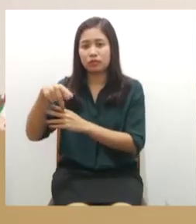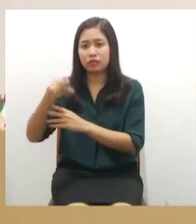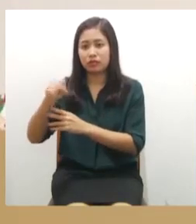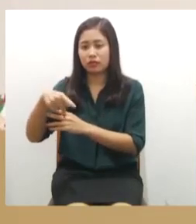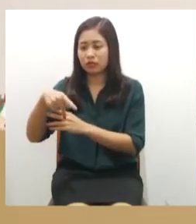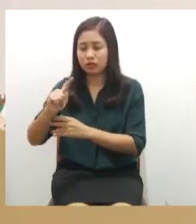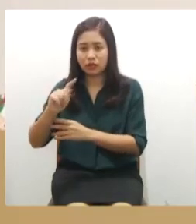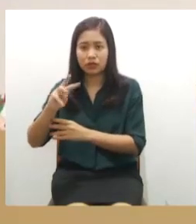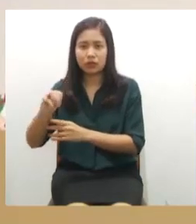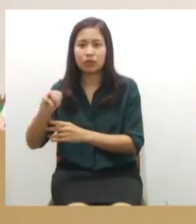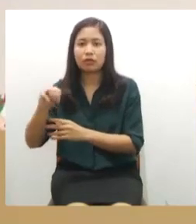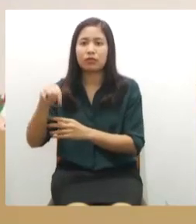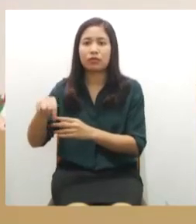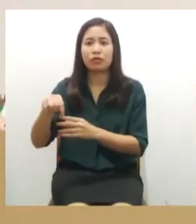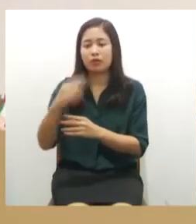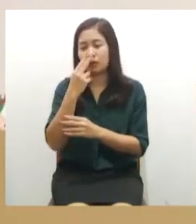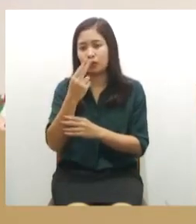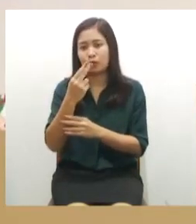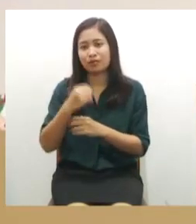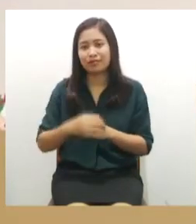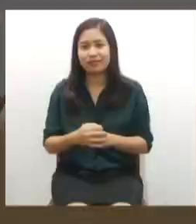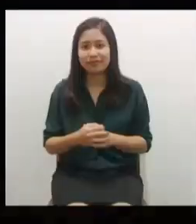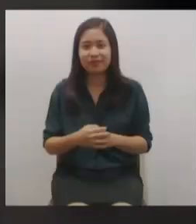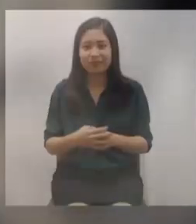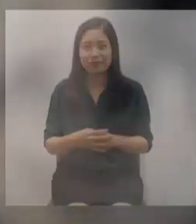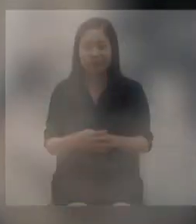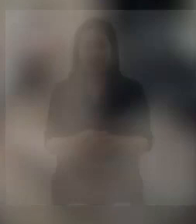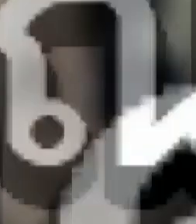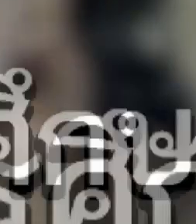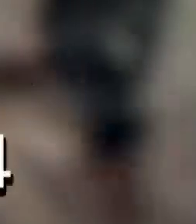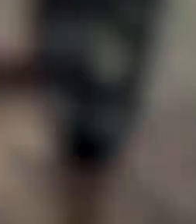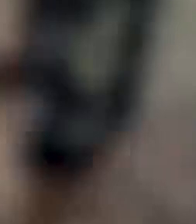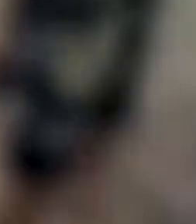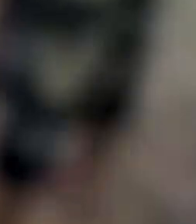มศึกษาปัตตานีเขต3ขอเชิญรับชมค่ะ ขอเชิญรับชมครับ